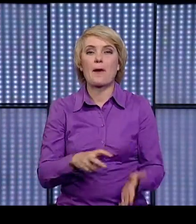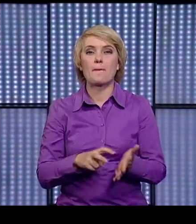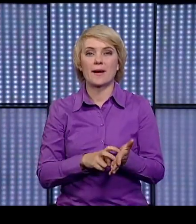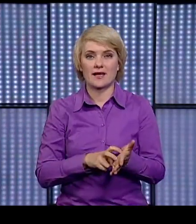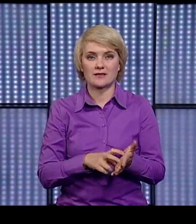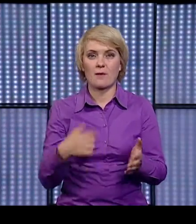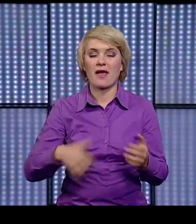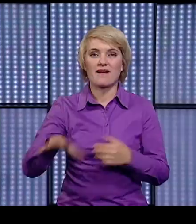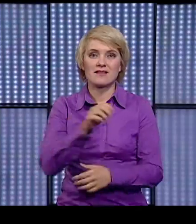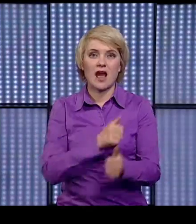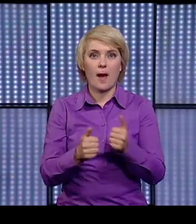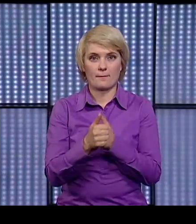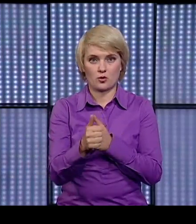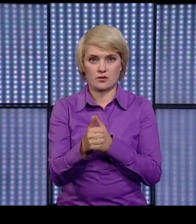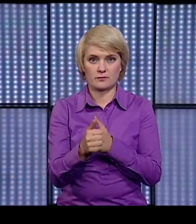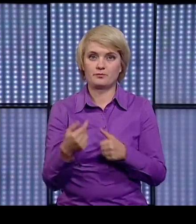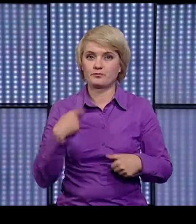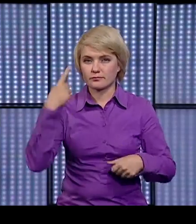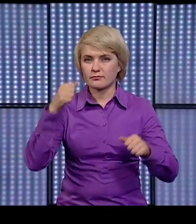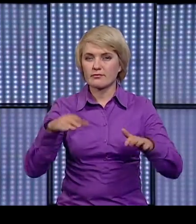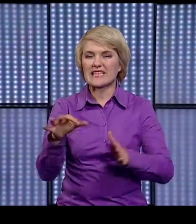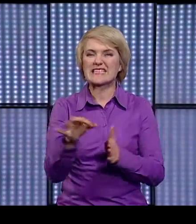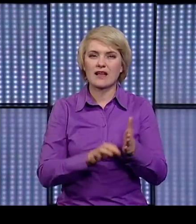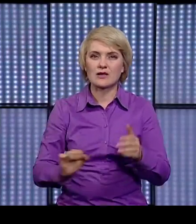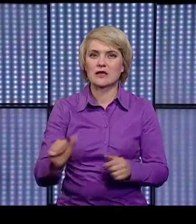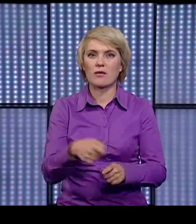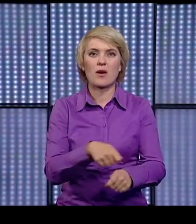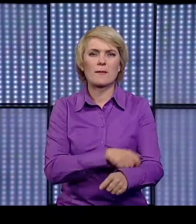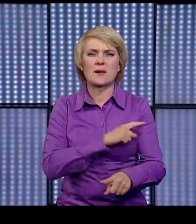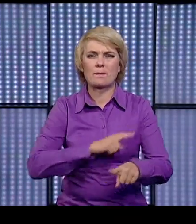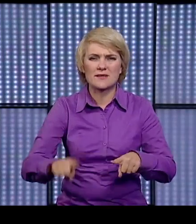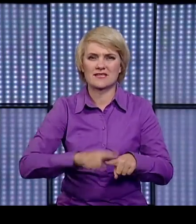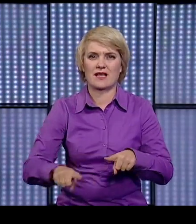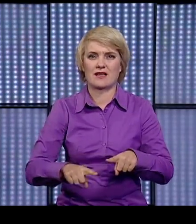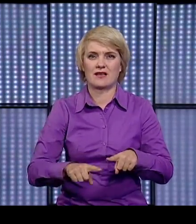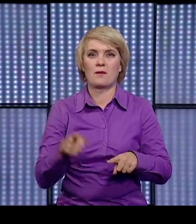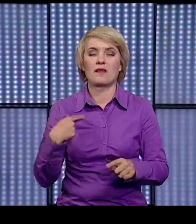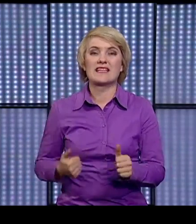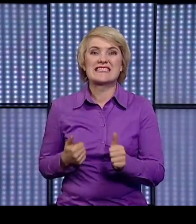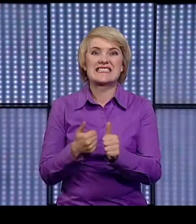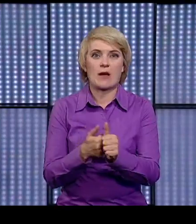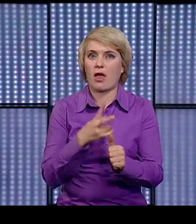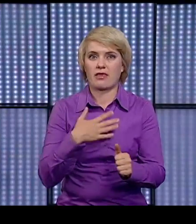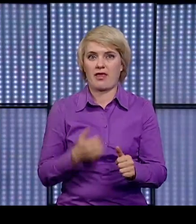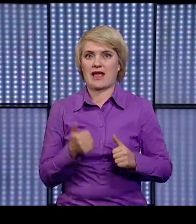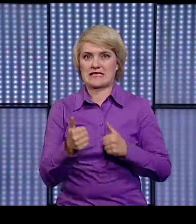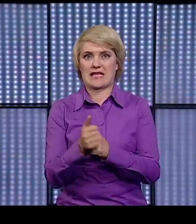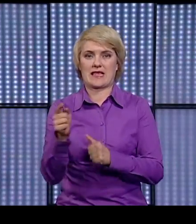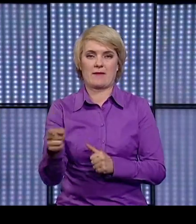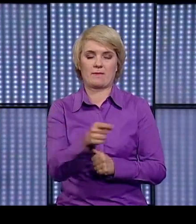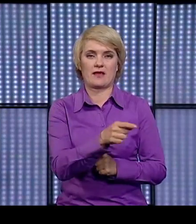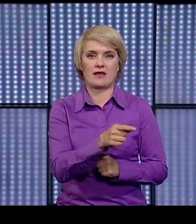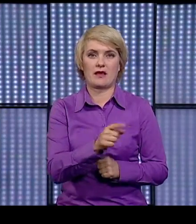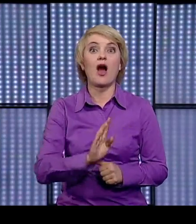очень сильно обгонят. Я решил сразу начать с первых же метров быстрее, чтобы они за мной тянулись, а не я за ними.